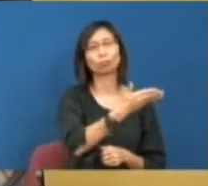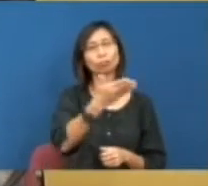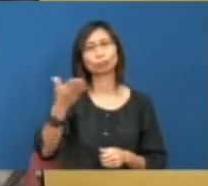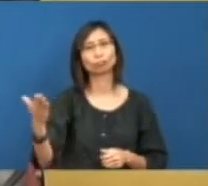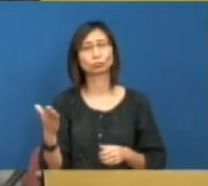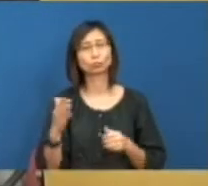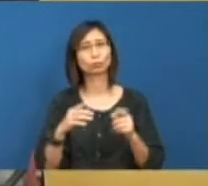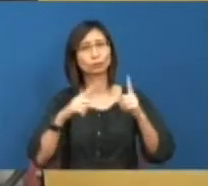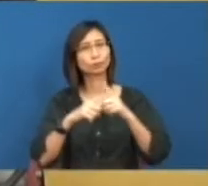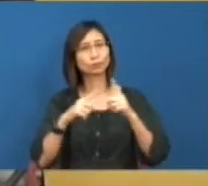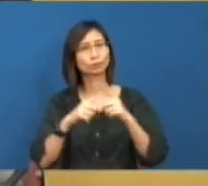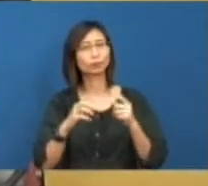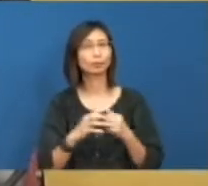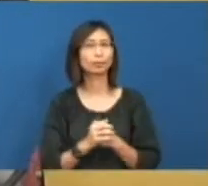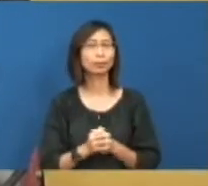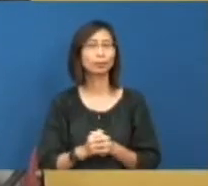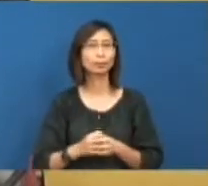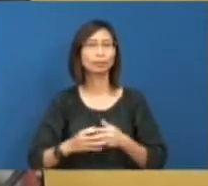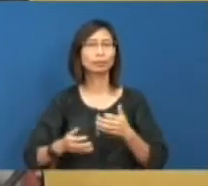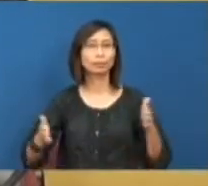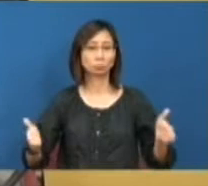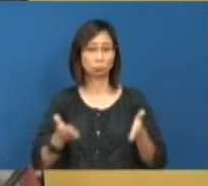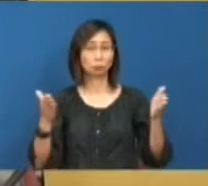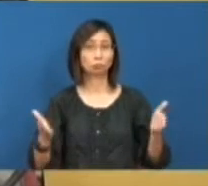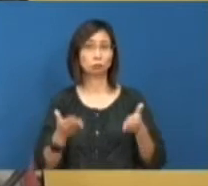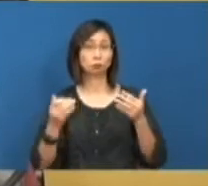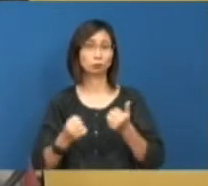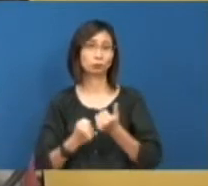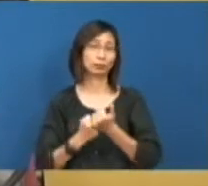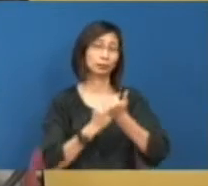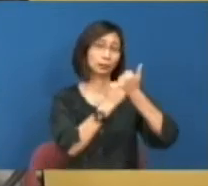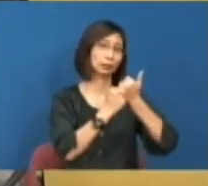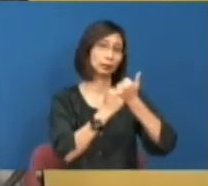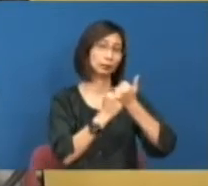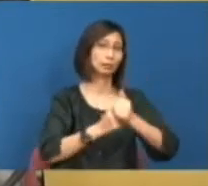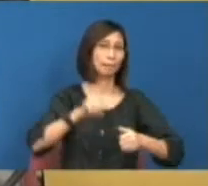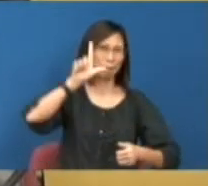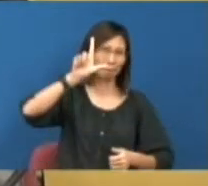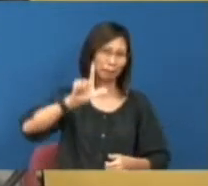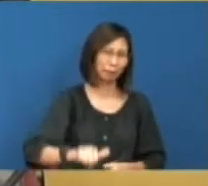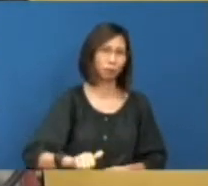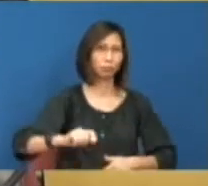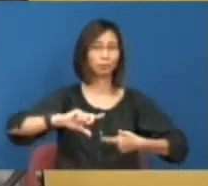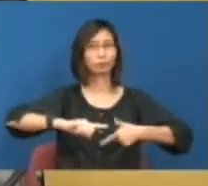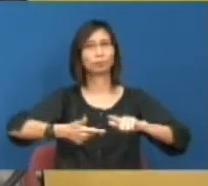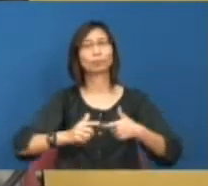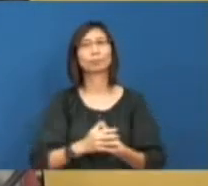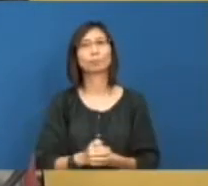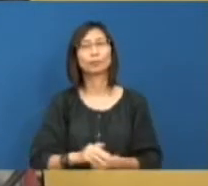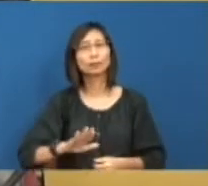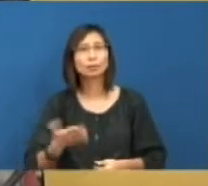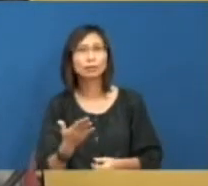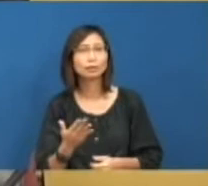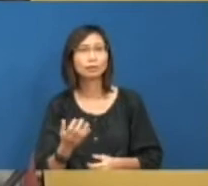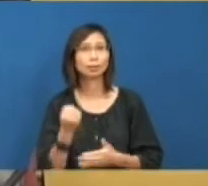度、擁護呢個腐敗嘅制度嘅人都係得益嘅階級，係咪？而反抗呢啲咁嘅人，基本上